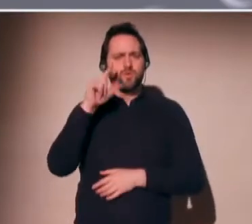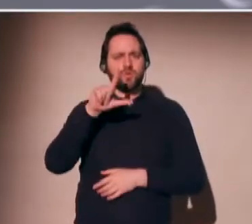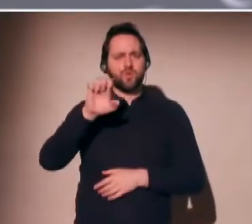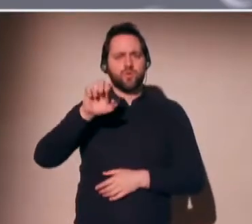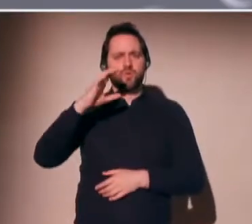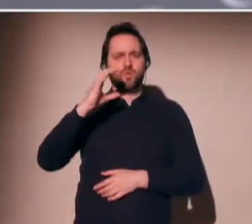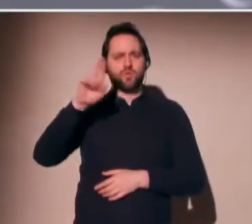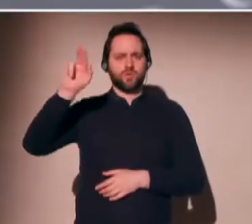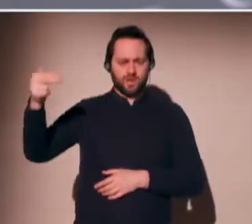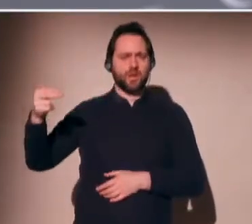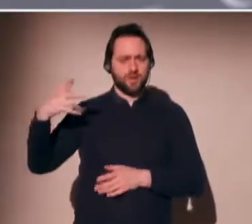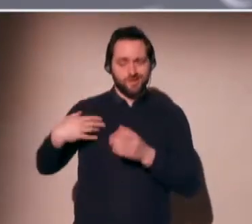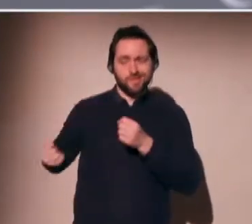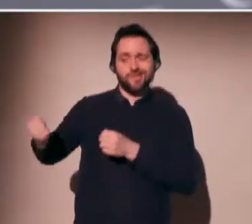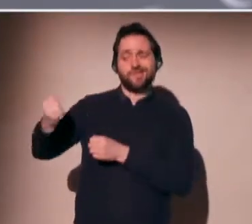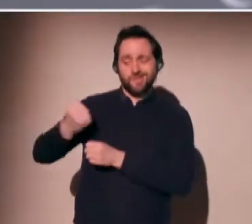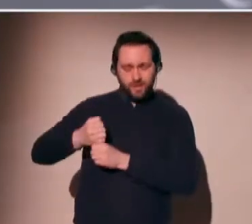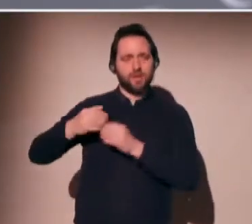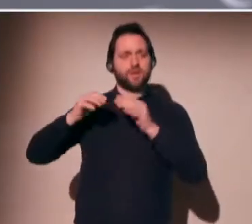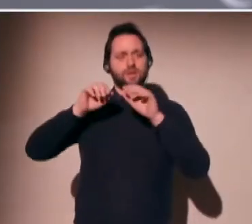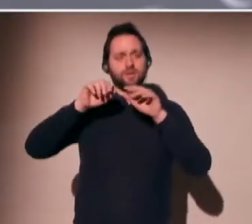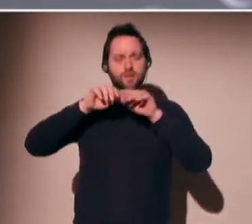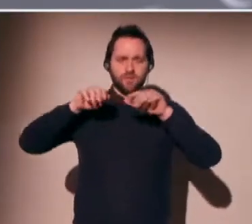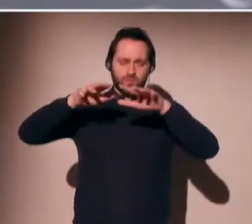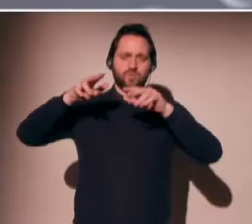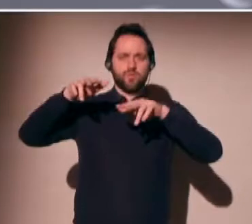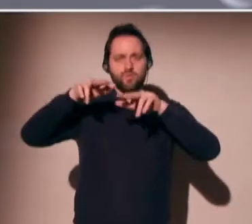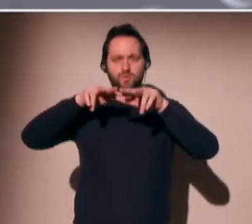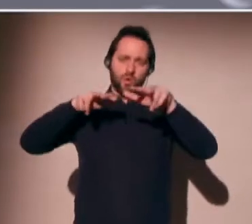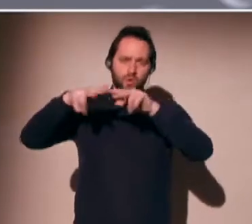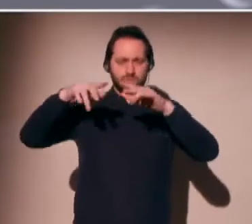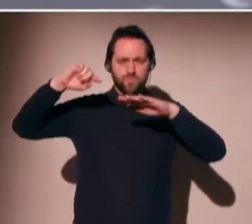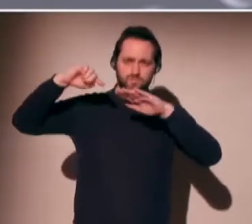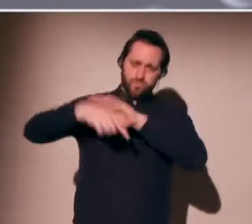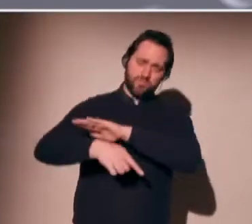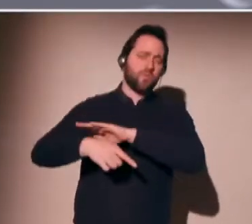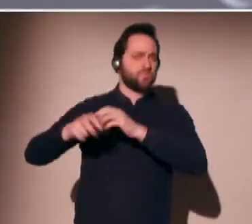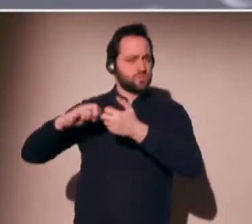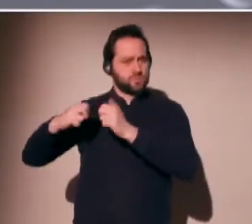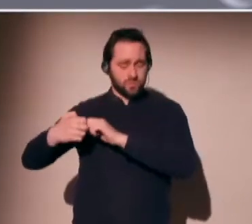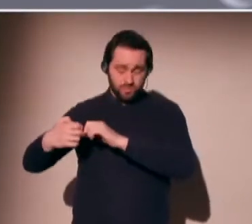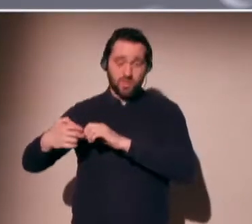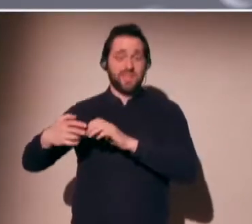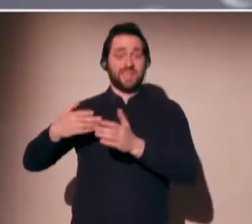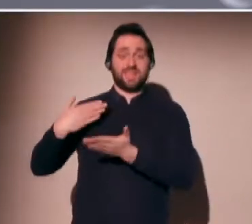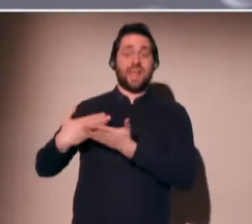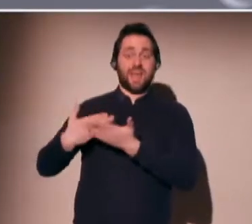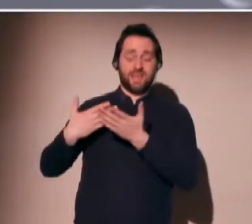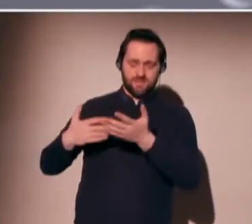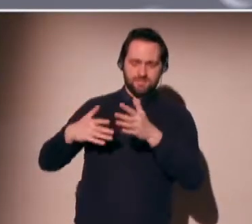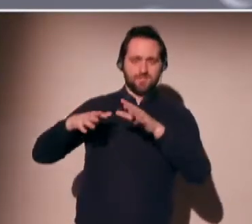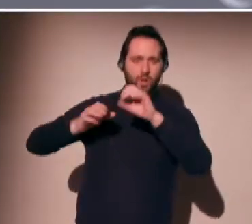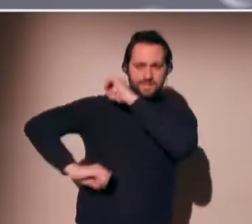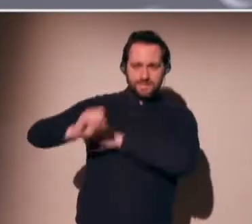là-dessus, c'est que ces réseaux de neurones sont capables de généraliser particulièrement bien, particulièrement précisément. Et